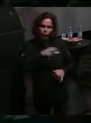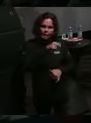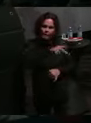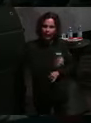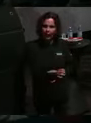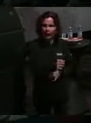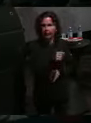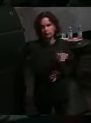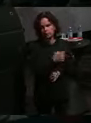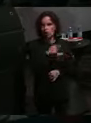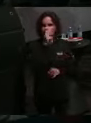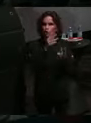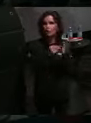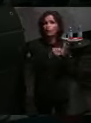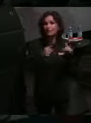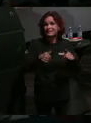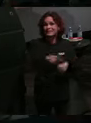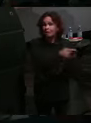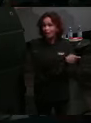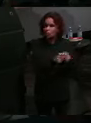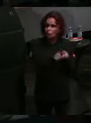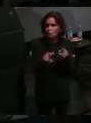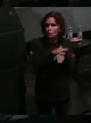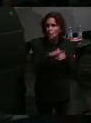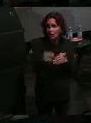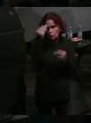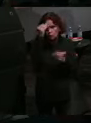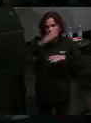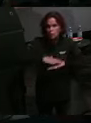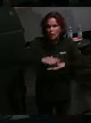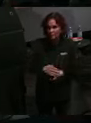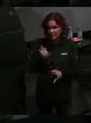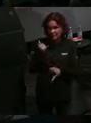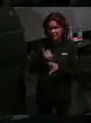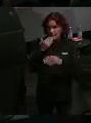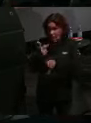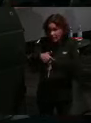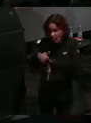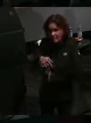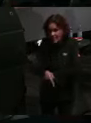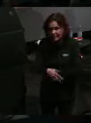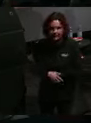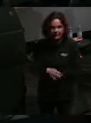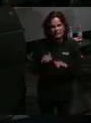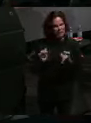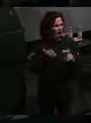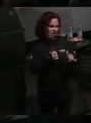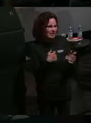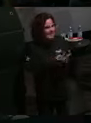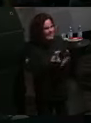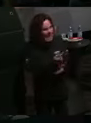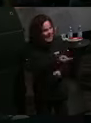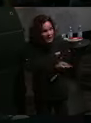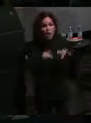med en ny rapport I dag, da, som utfyller kunnskapsgrunnlaget. For en timing! Ja, det kanskje ikke helt tilfeldig. Det kan ikke være tilfeldig. Jo,